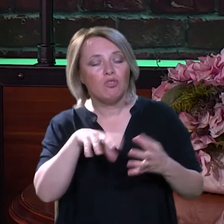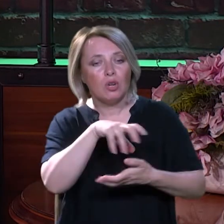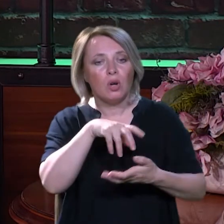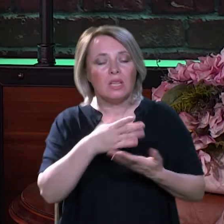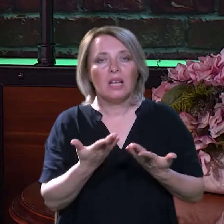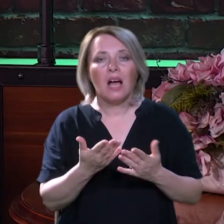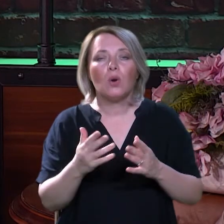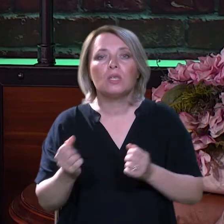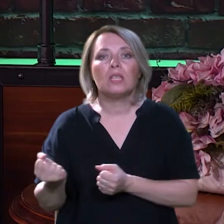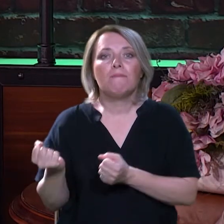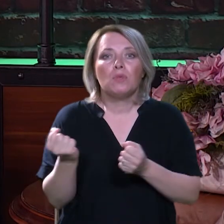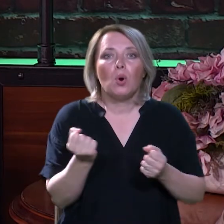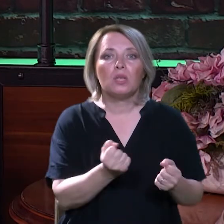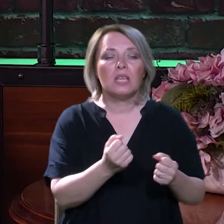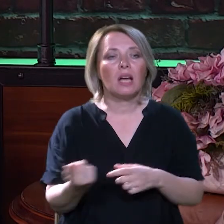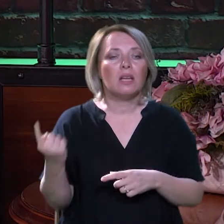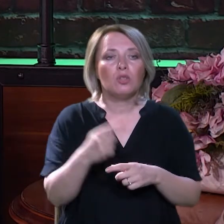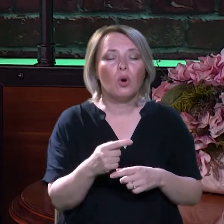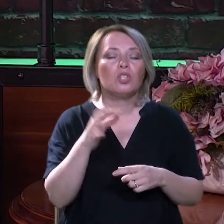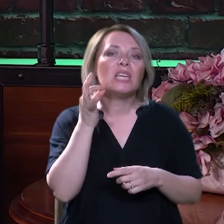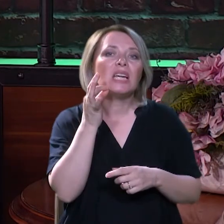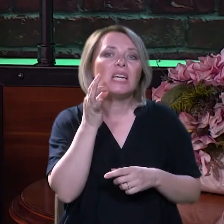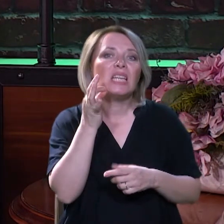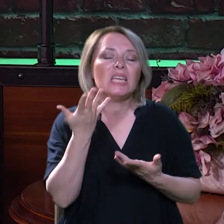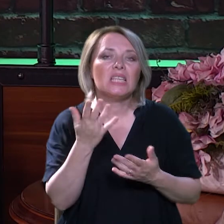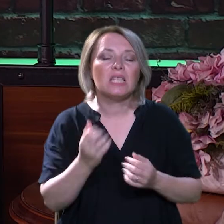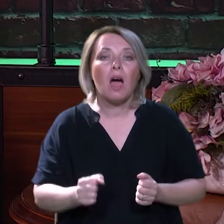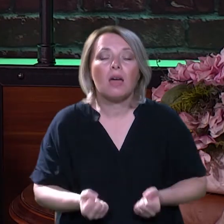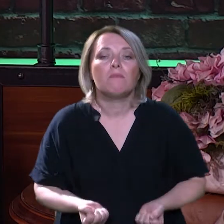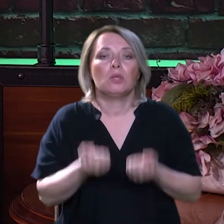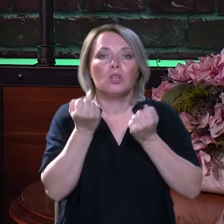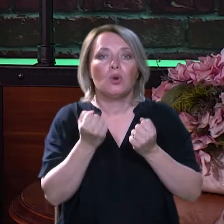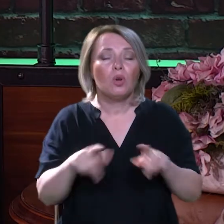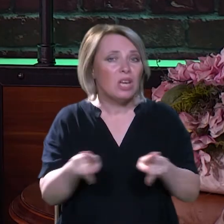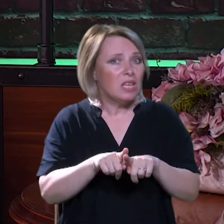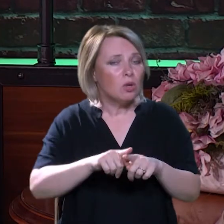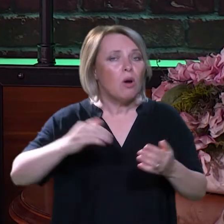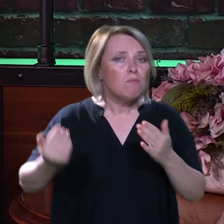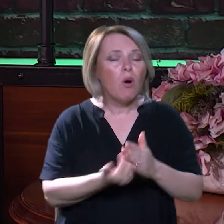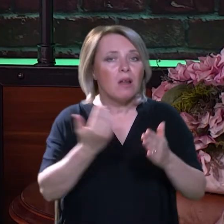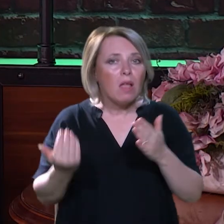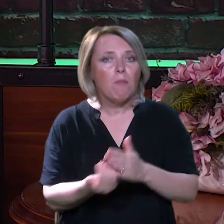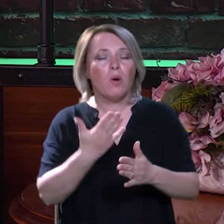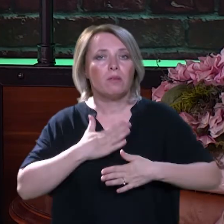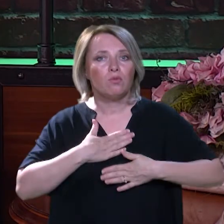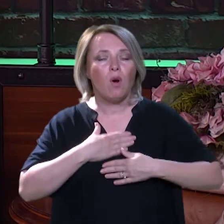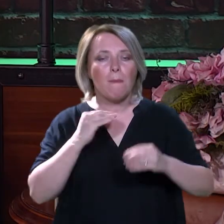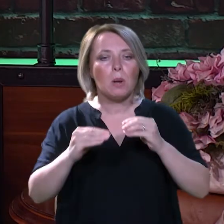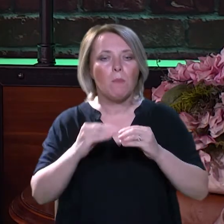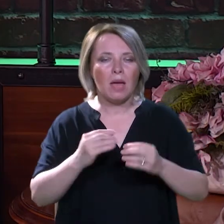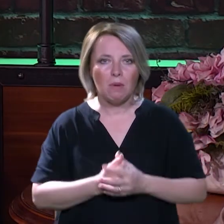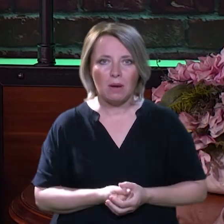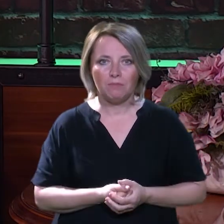roditelje kako se nose kada dođe kriza i poteškoća i pokušava to imitirati i replicirati sam u svojim problemima i